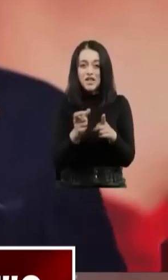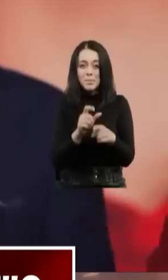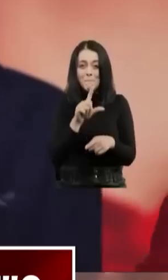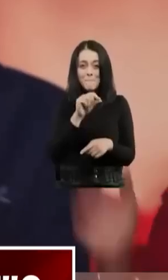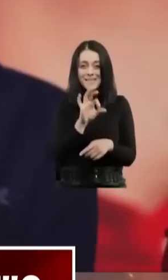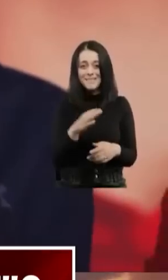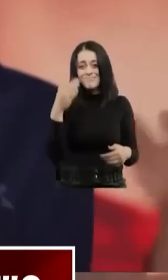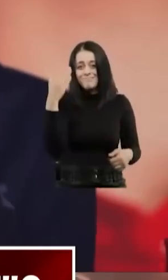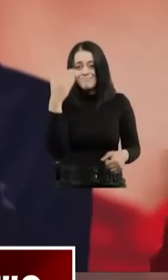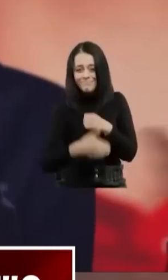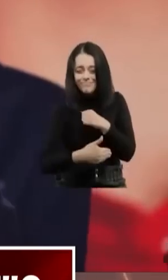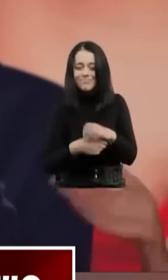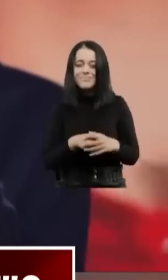chcieć